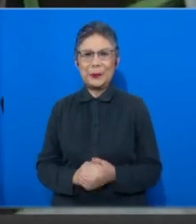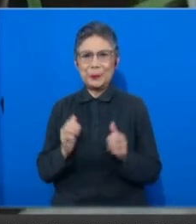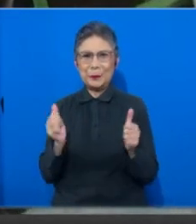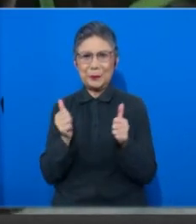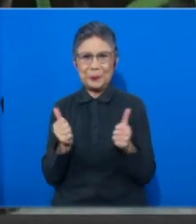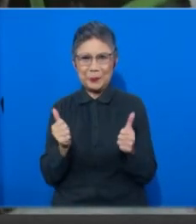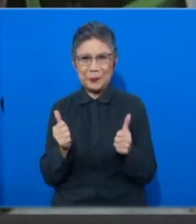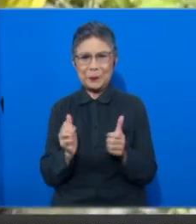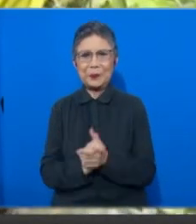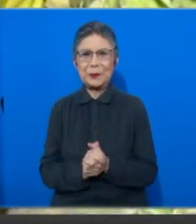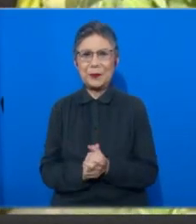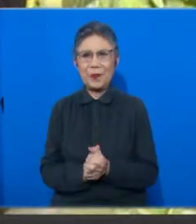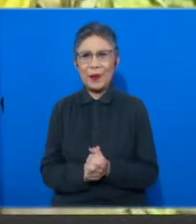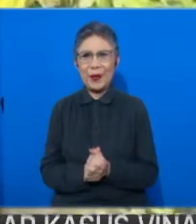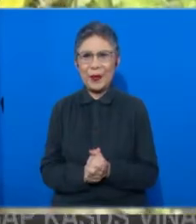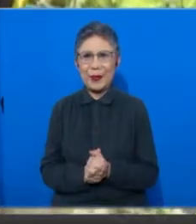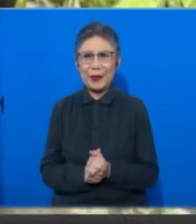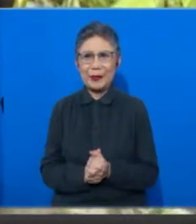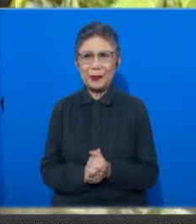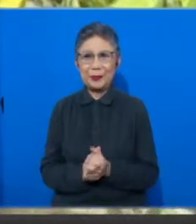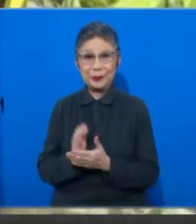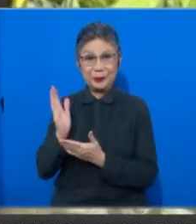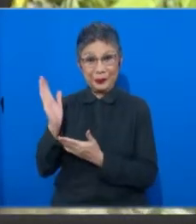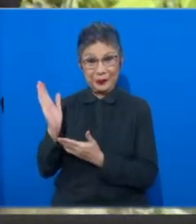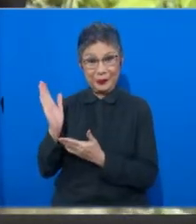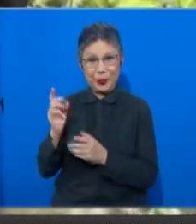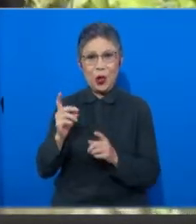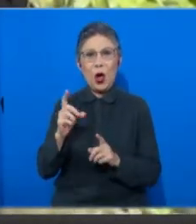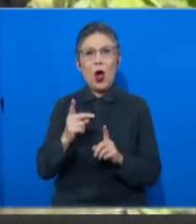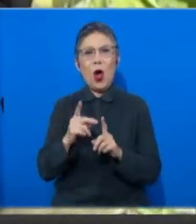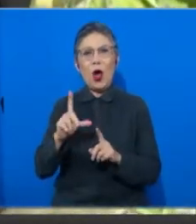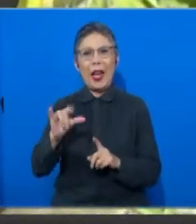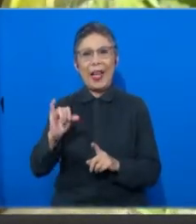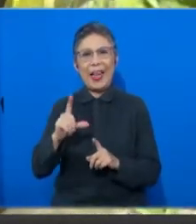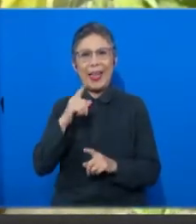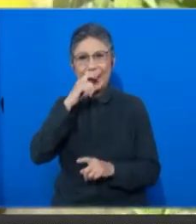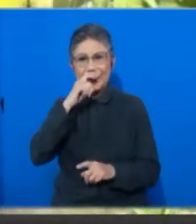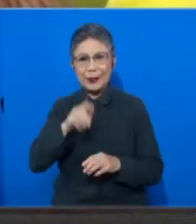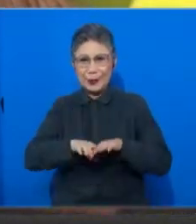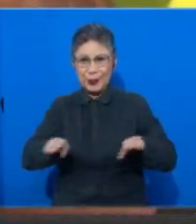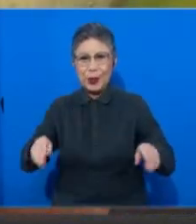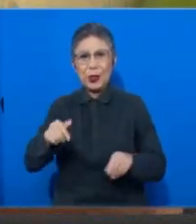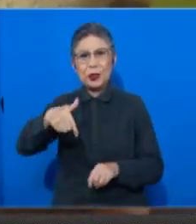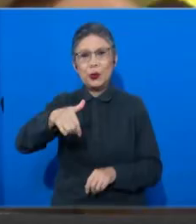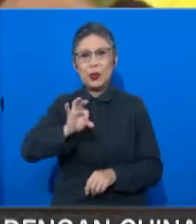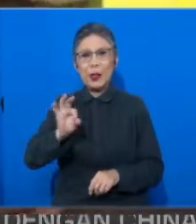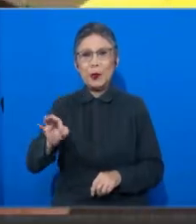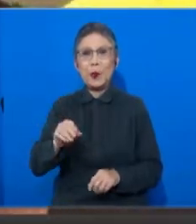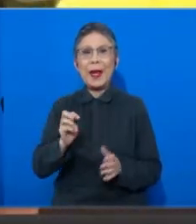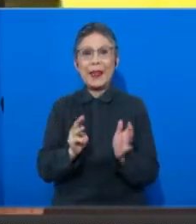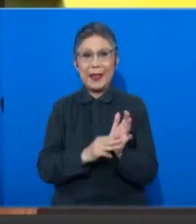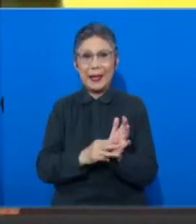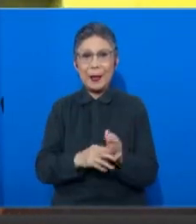mereka berlimpah. Salah satunya Holil. Di lahan seluas 7.000 meter miliknya,